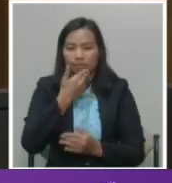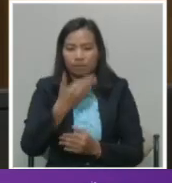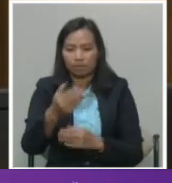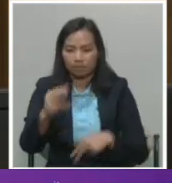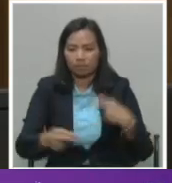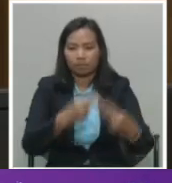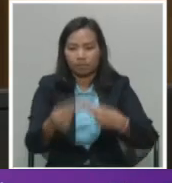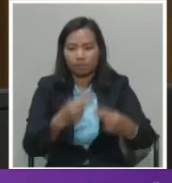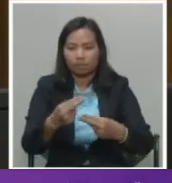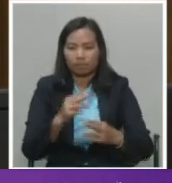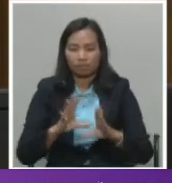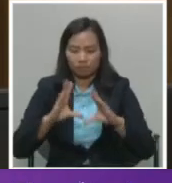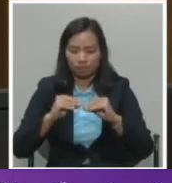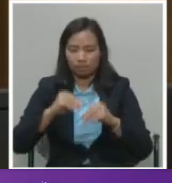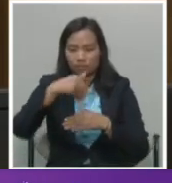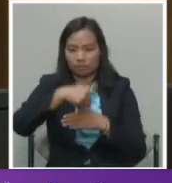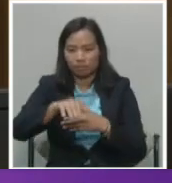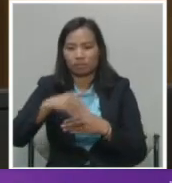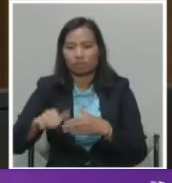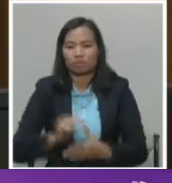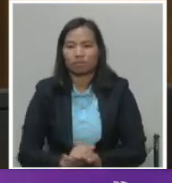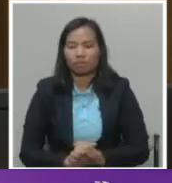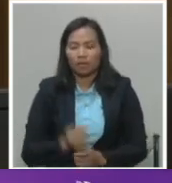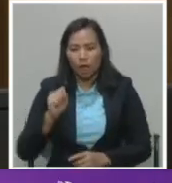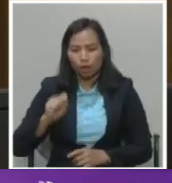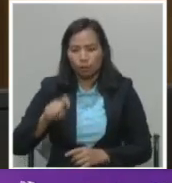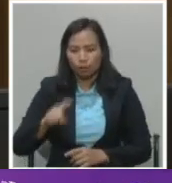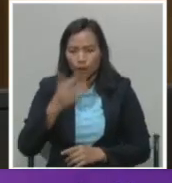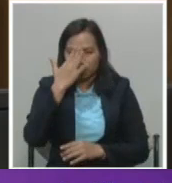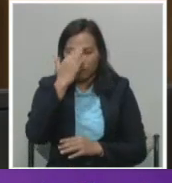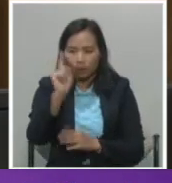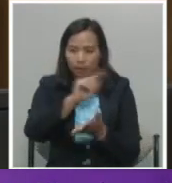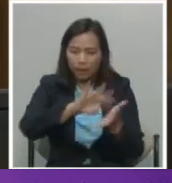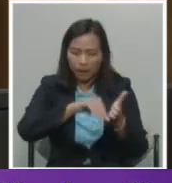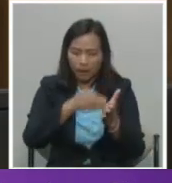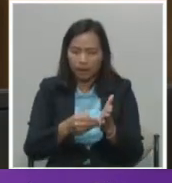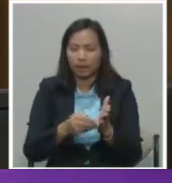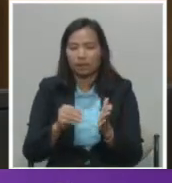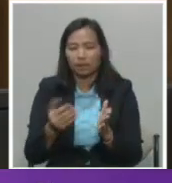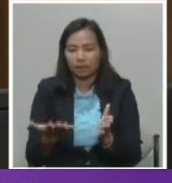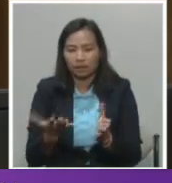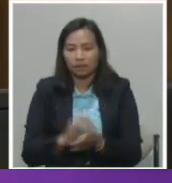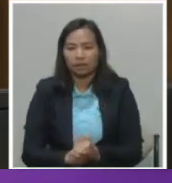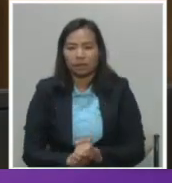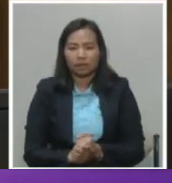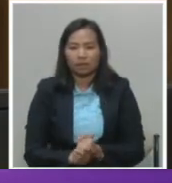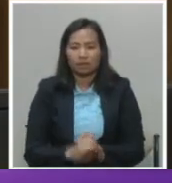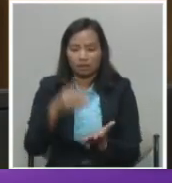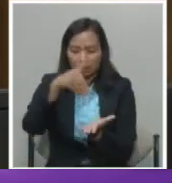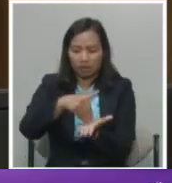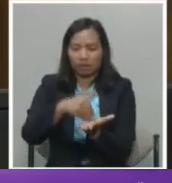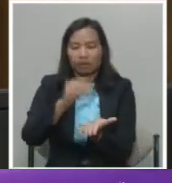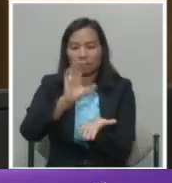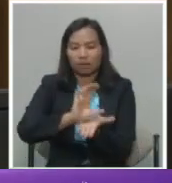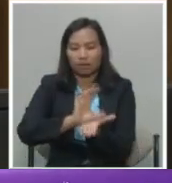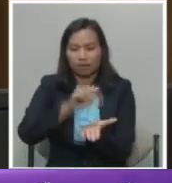ยมประชุมนอกสถานที่เขาขอมาเร่งด่วนกว่าเร่งด่วนเพราะมันไม่มีในแผนนะแต่เขาเดือดร้อนนี่ผมก็งบกลางให้นะนั่